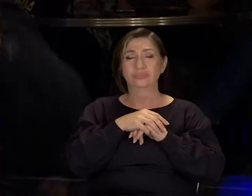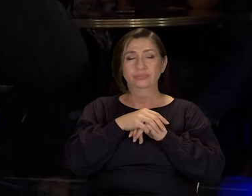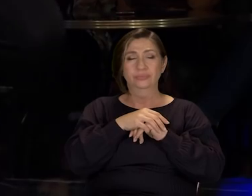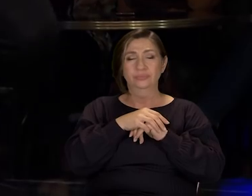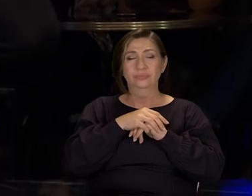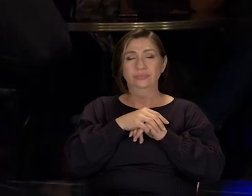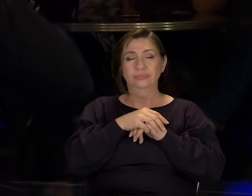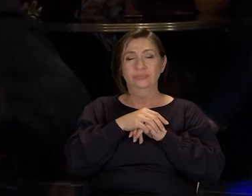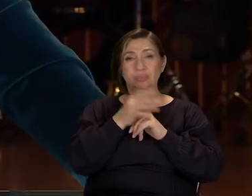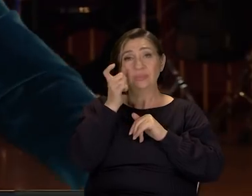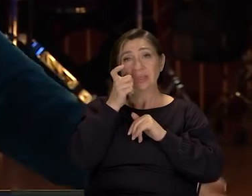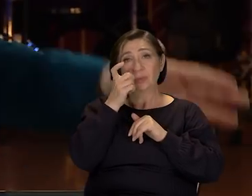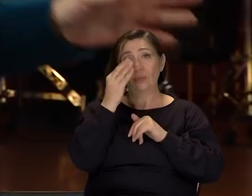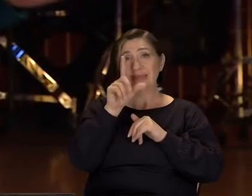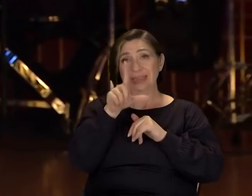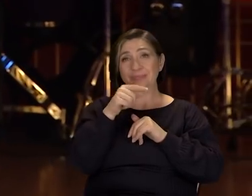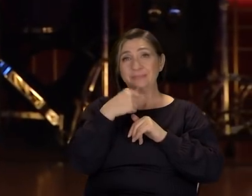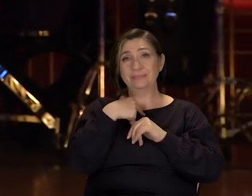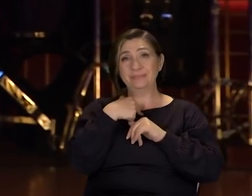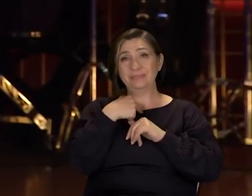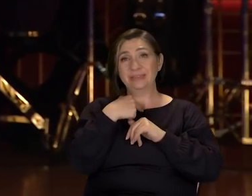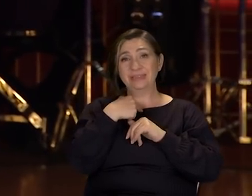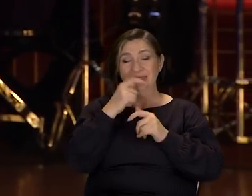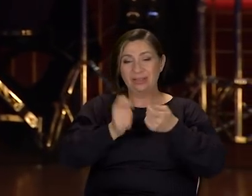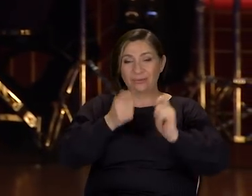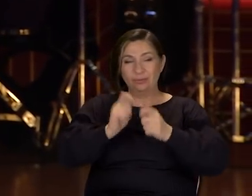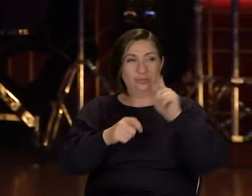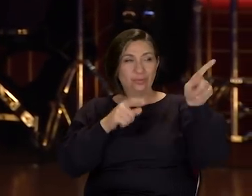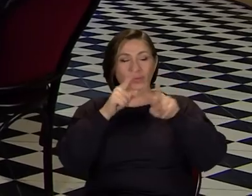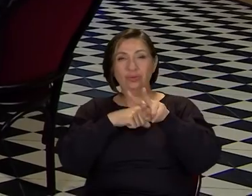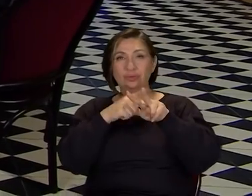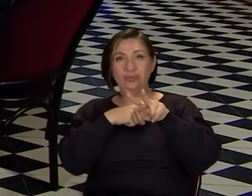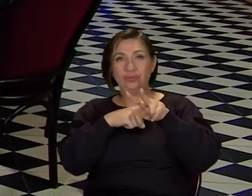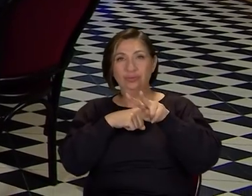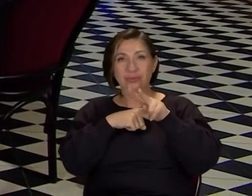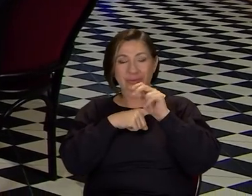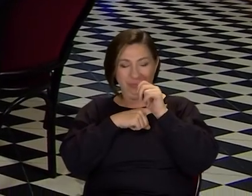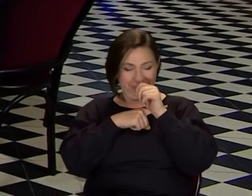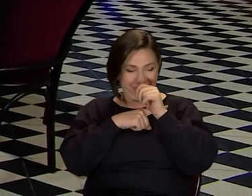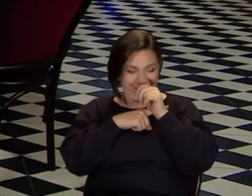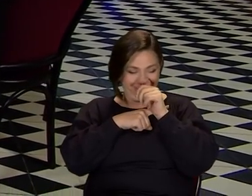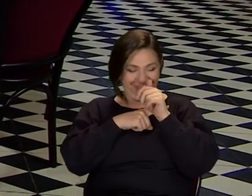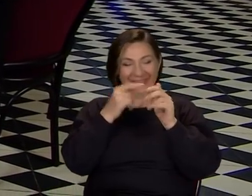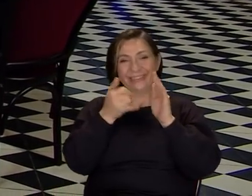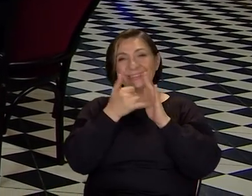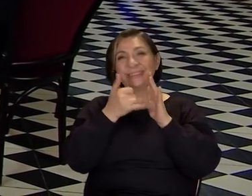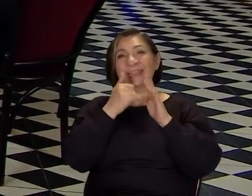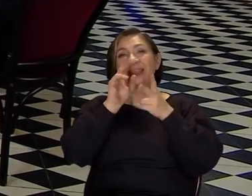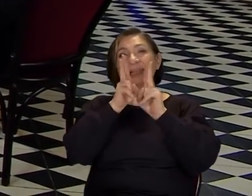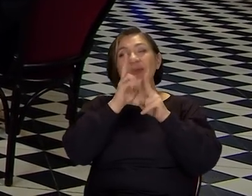Evet tiyatro öyle. Ama dikkat yani. Etmek lazım. Biz davulcumuz Yusuf'u. Bir Gaziantep bu Harem